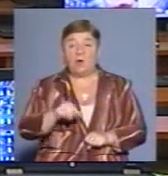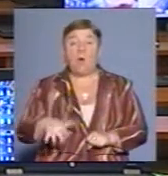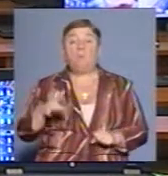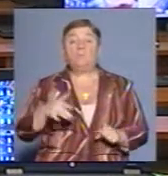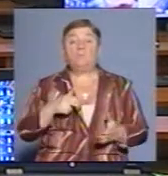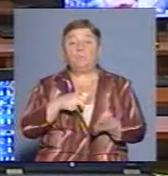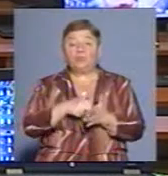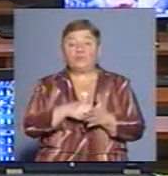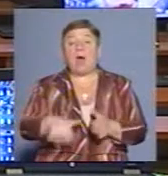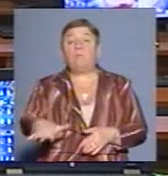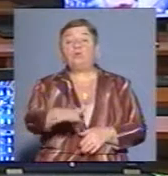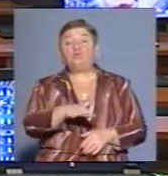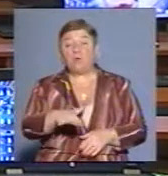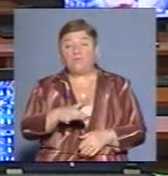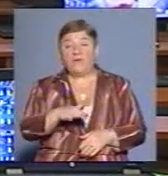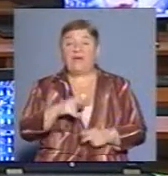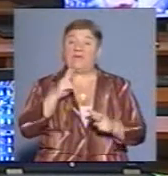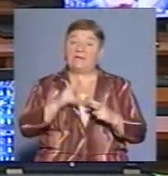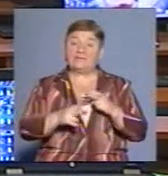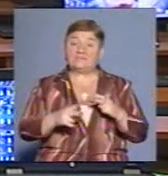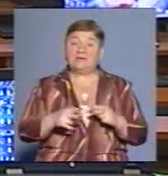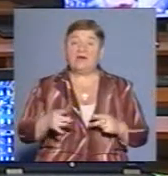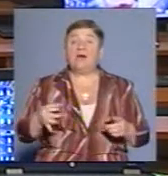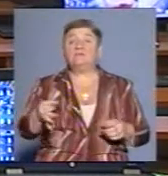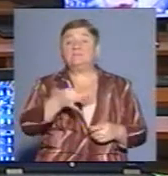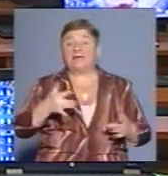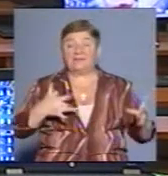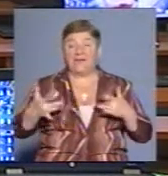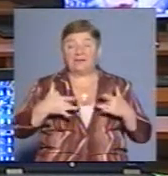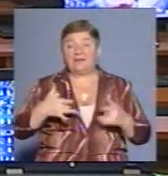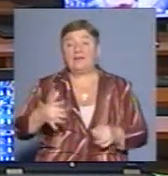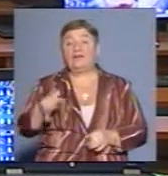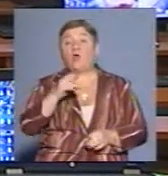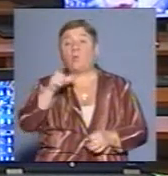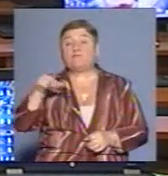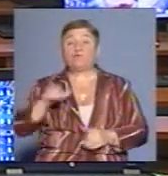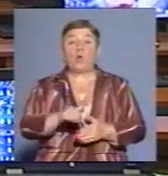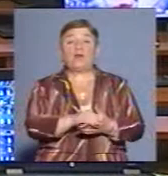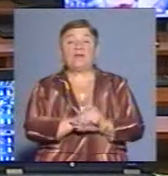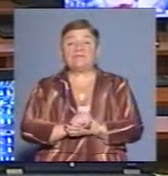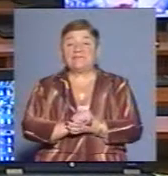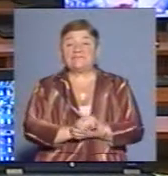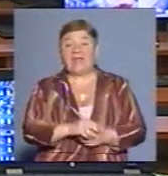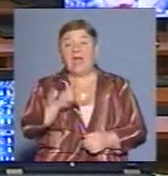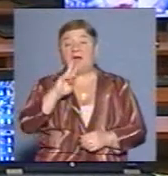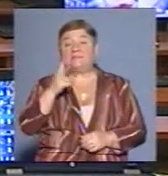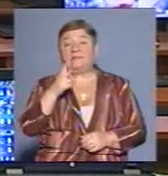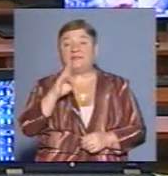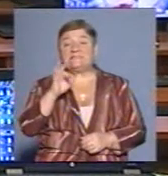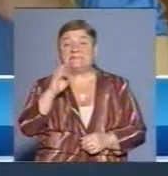Поштовій, фініш біля обласного драмтеатру. Про це розповіла заступниця директора громадської організації «Екосфера» Катерина